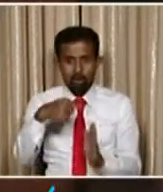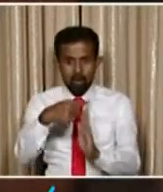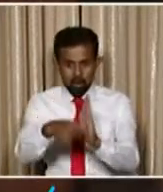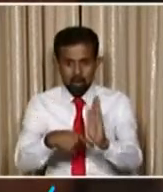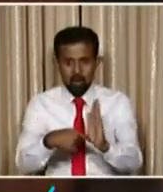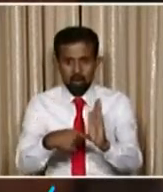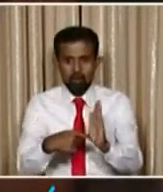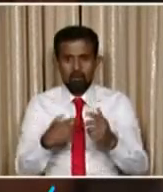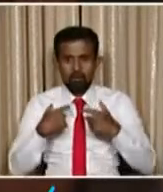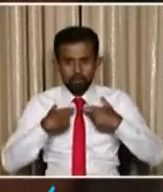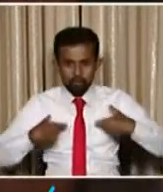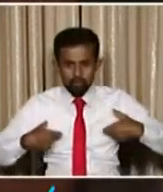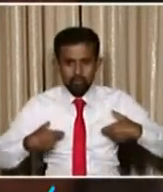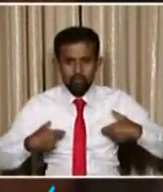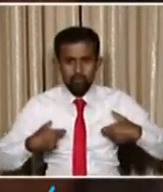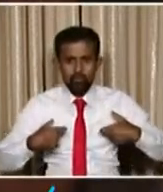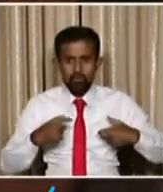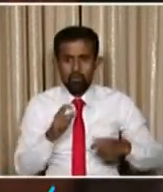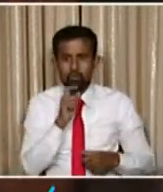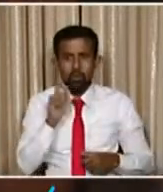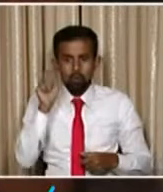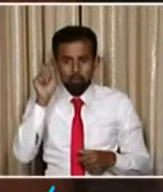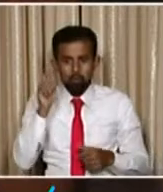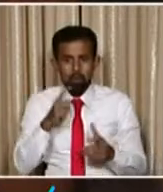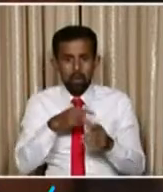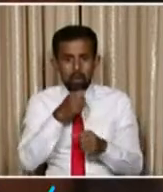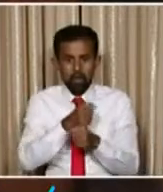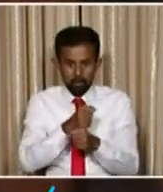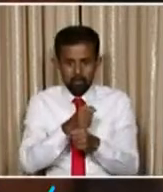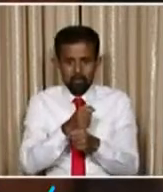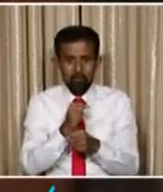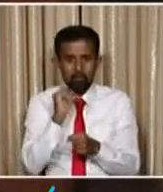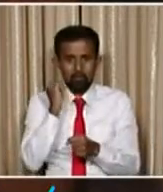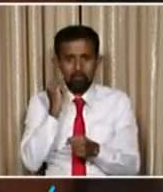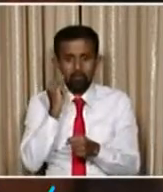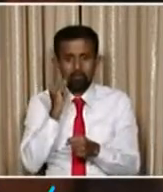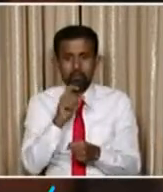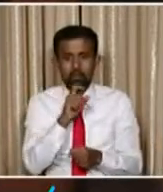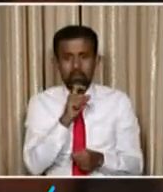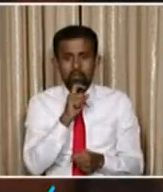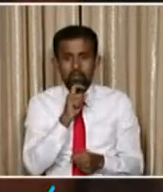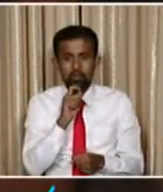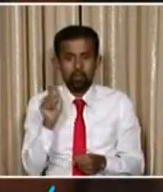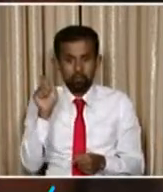අර නීතිඥවරයෙක් සමා වෙන්න නීතිපතිවරයෙක් නේද? ජජ්